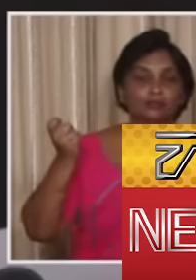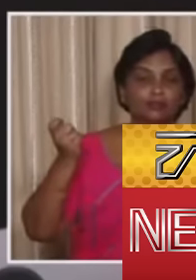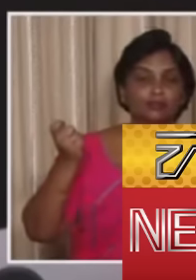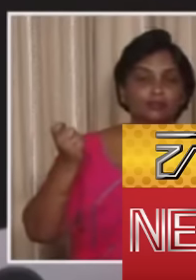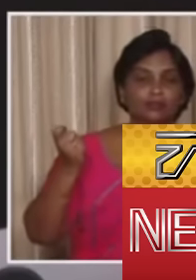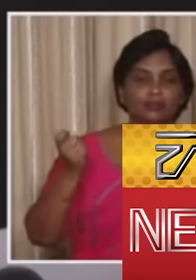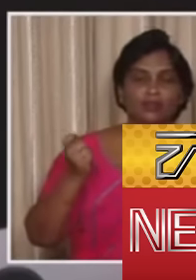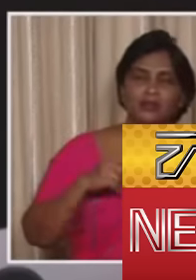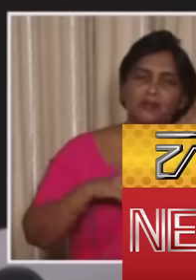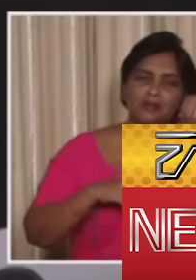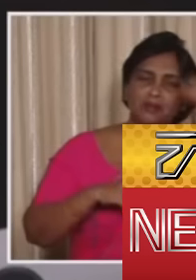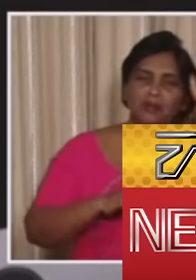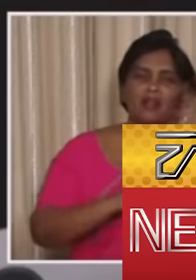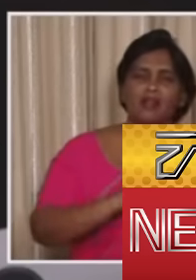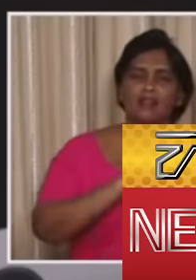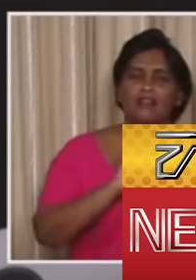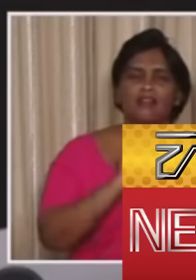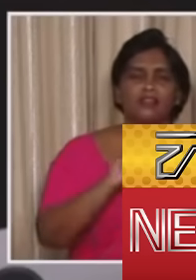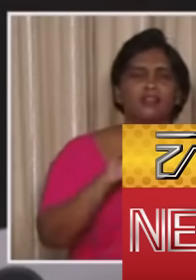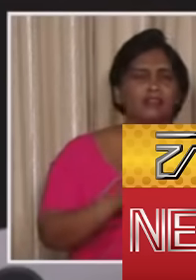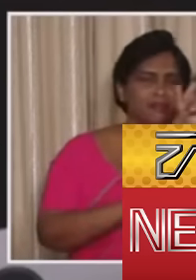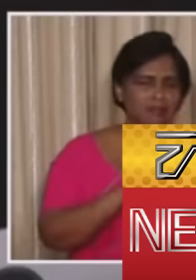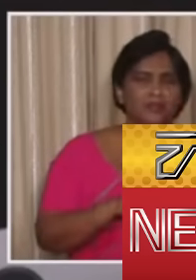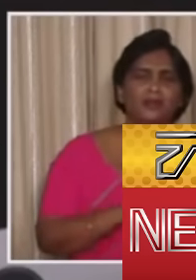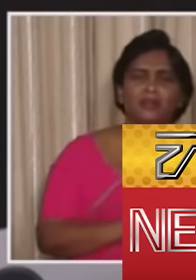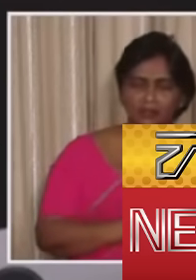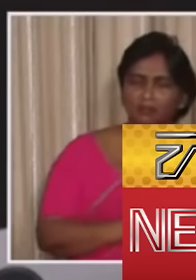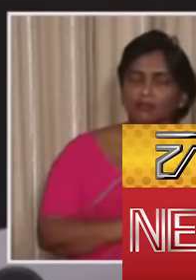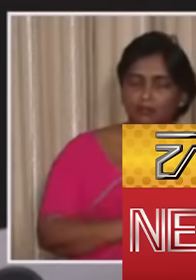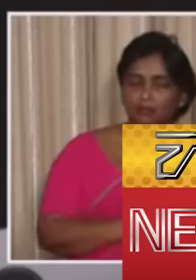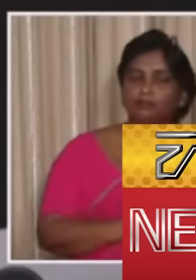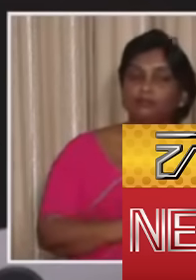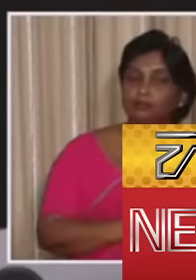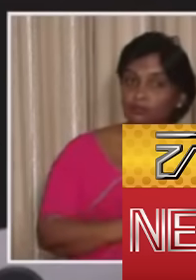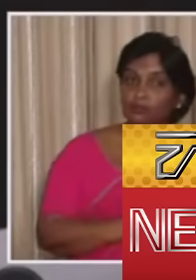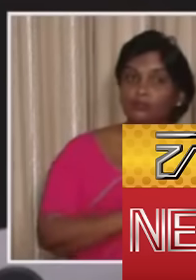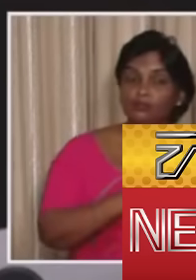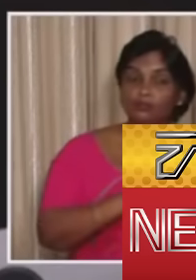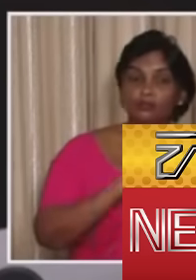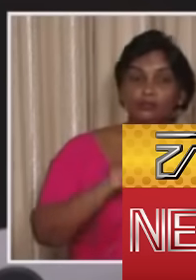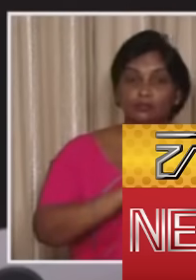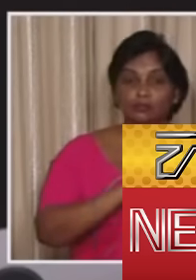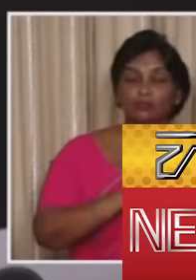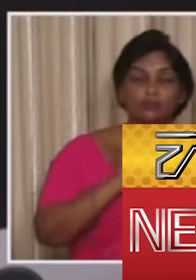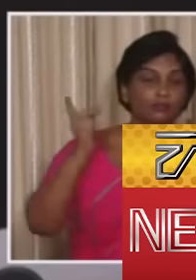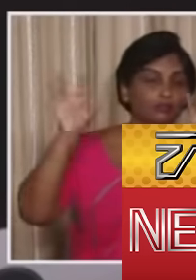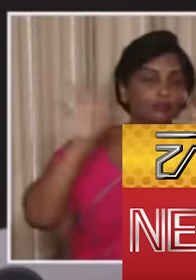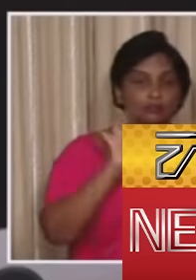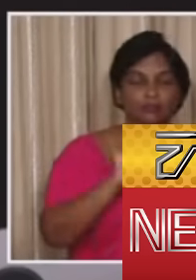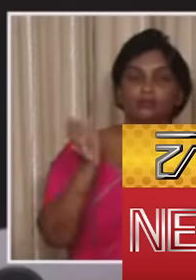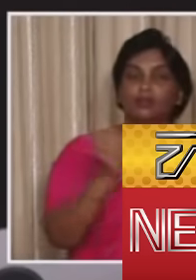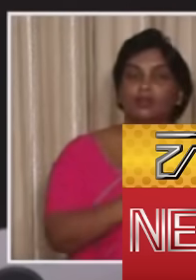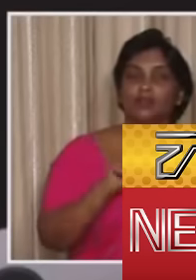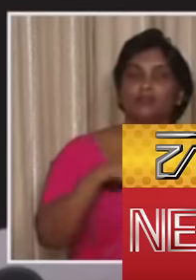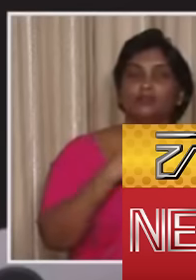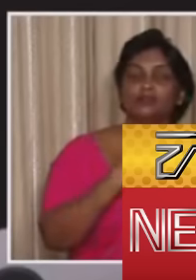මේ පරණ ලංකාවේ කැසිනෝ සාලාවල වැඩ කරපු සේවකයෝ. හරිද? ඒගොල්ලන් ඉන්දියන් කෙනෙකු ලංකාවේ කෙනෙකු එක්ක කළා ඒකාබද්ධ සමාගමක් කියලා